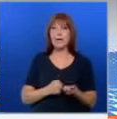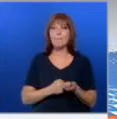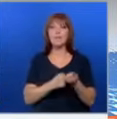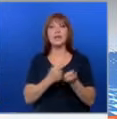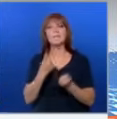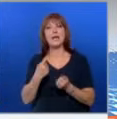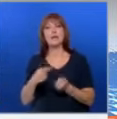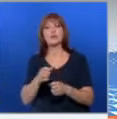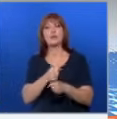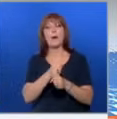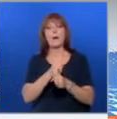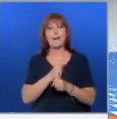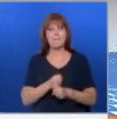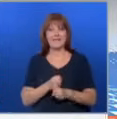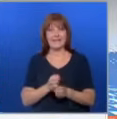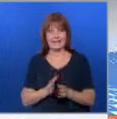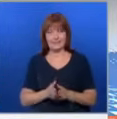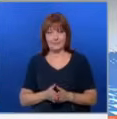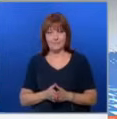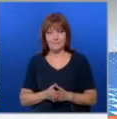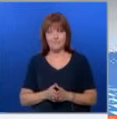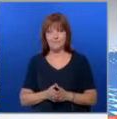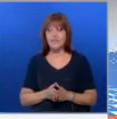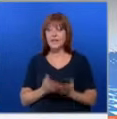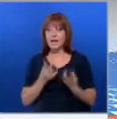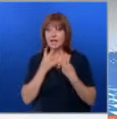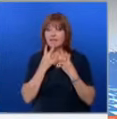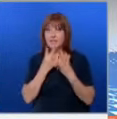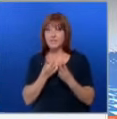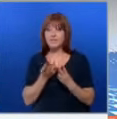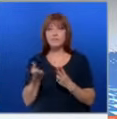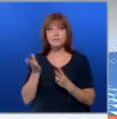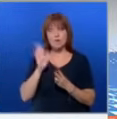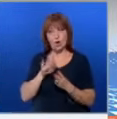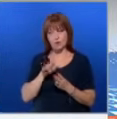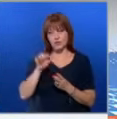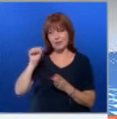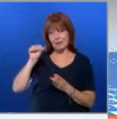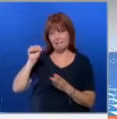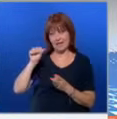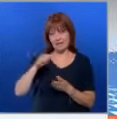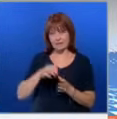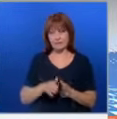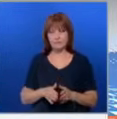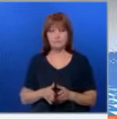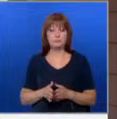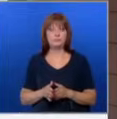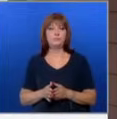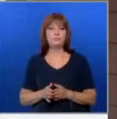подкрепа на друг мандатоносител. Но да видим още за позициите на партиите сега от Николай